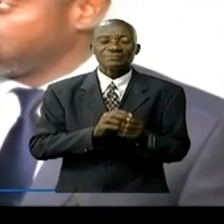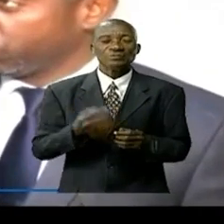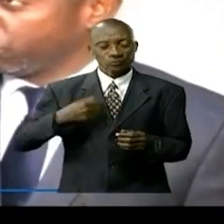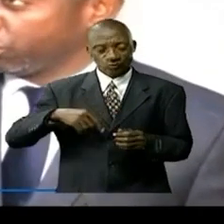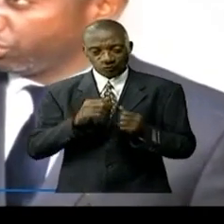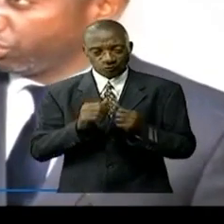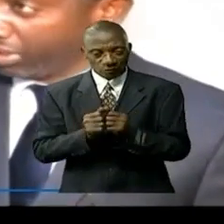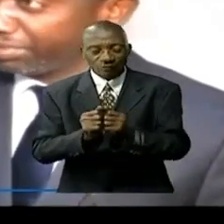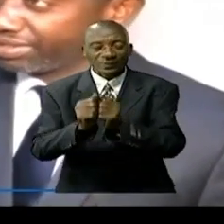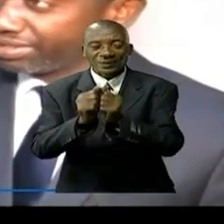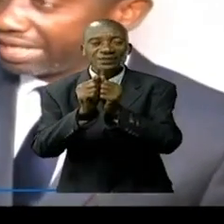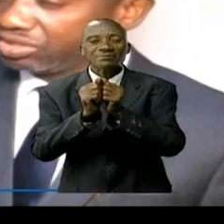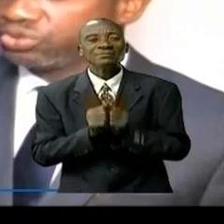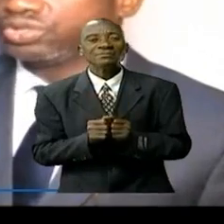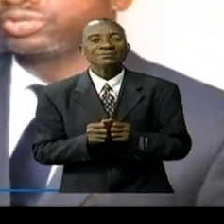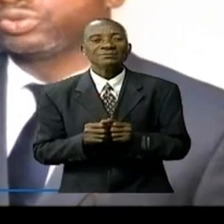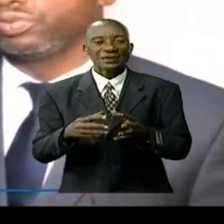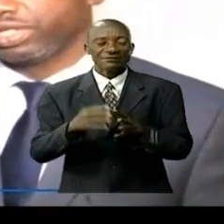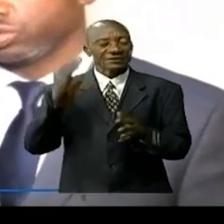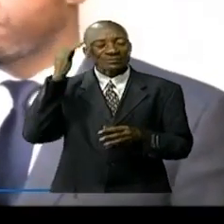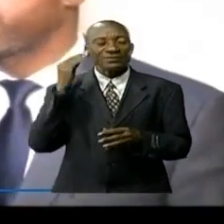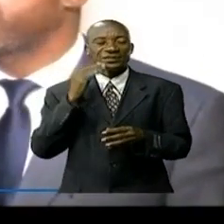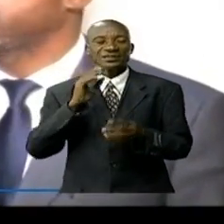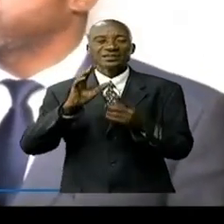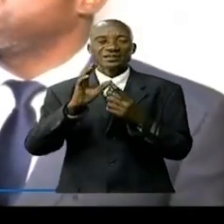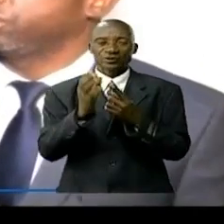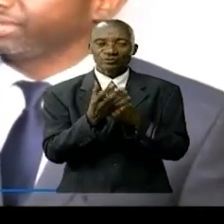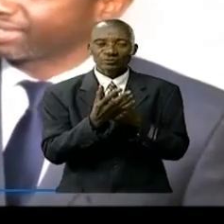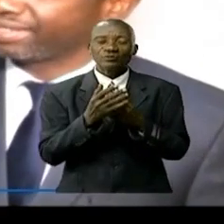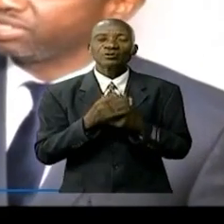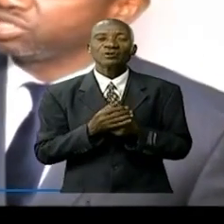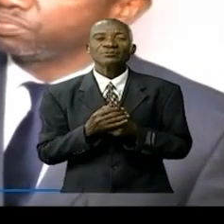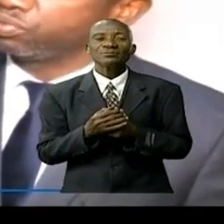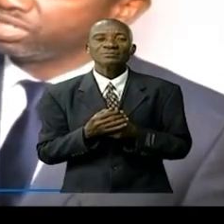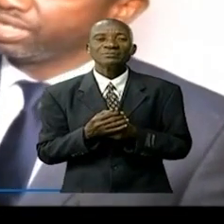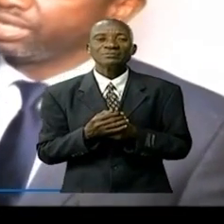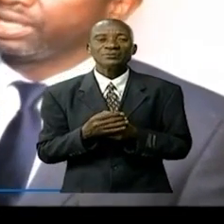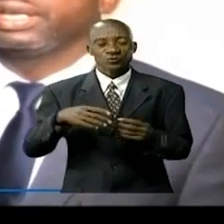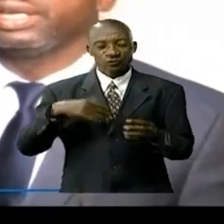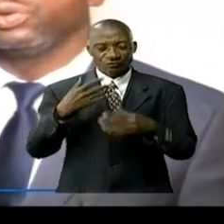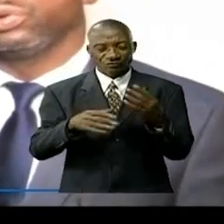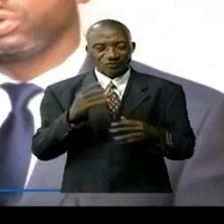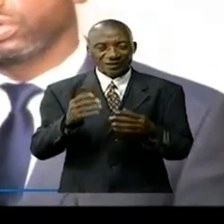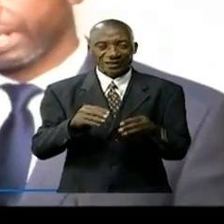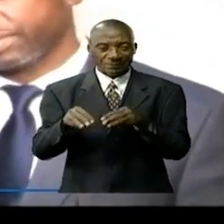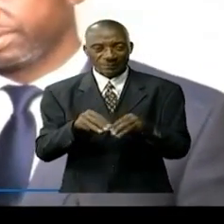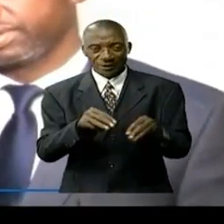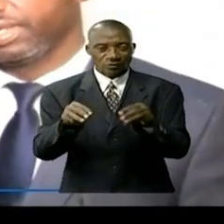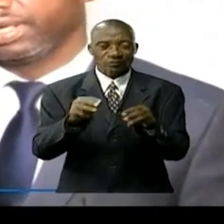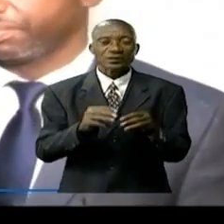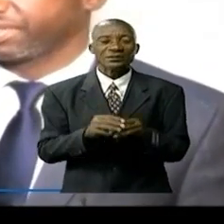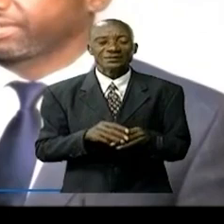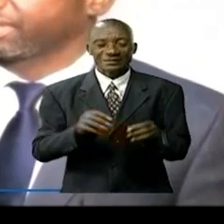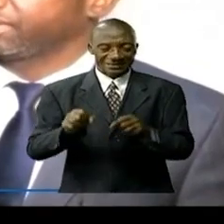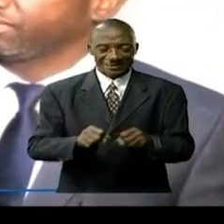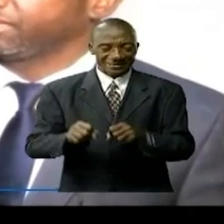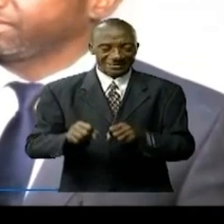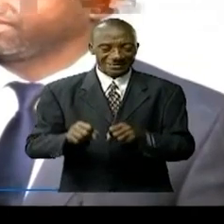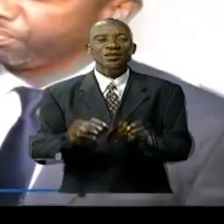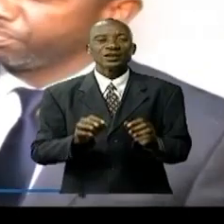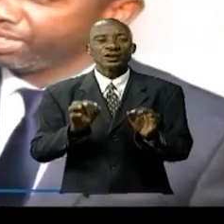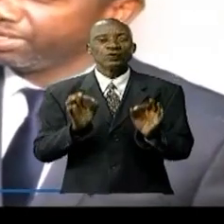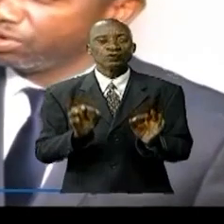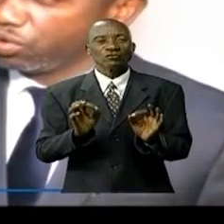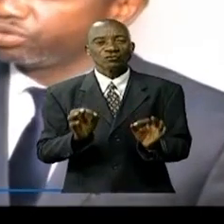avec la ministre de la Culture, nous mettrons en place une stratégie pour qu'il y ait une grande représentativité de